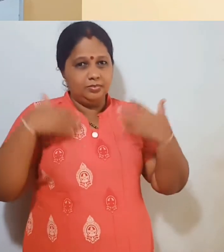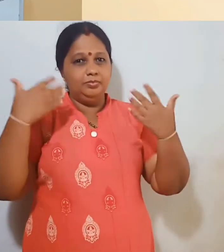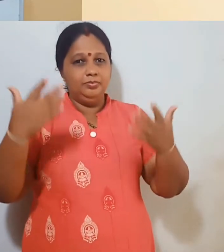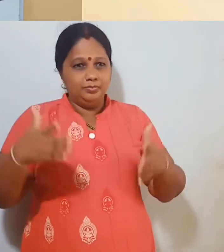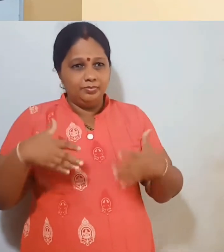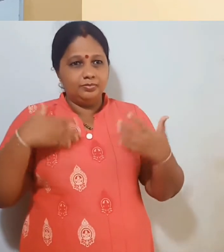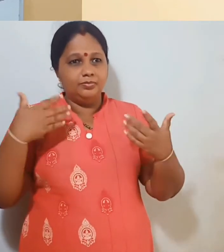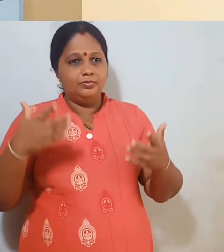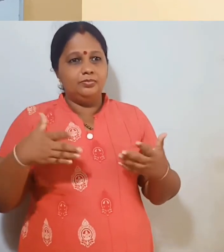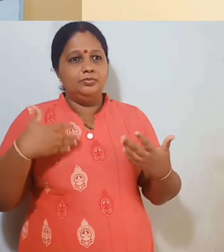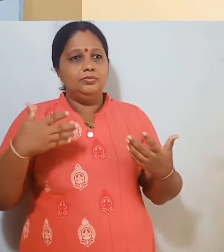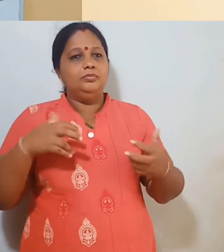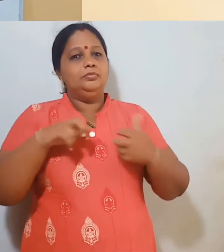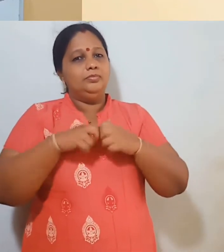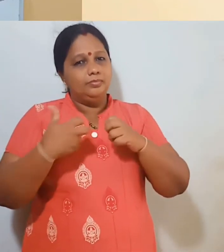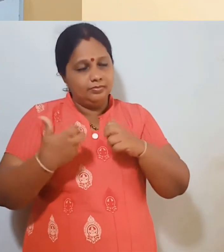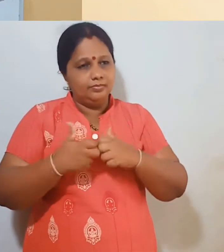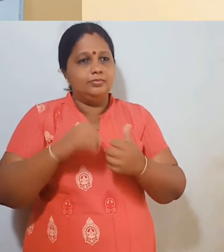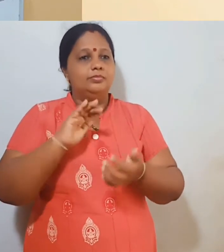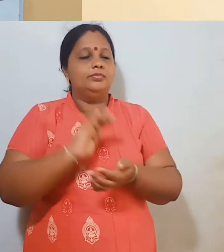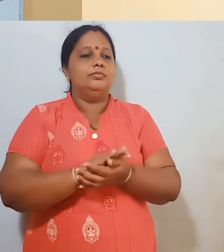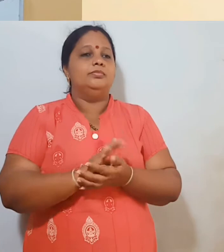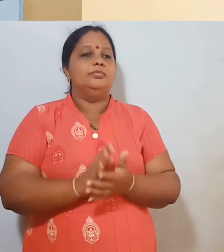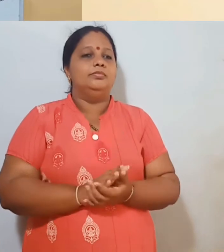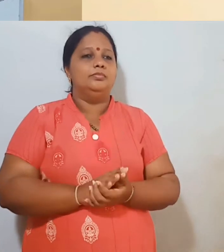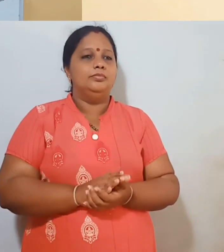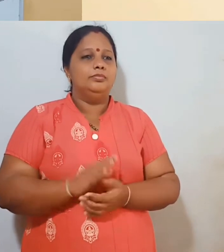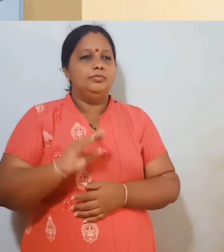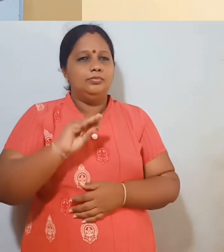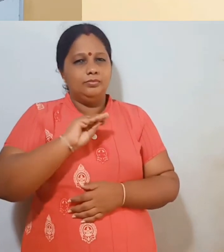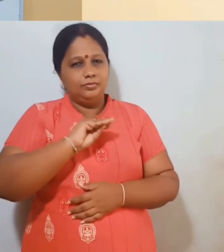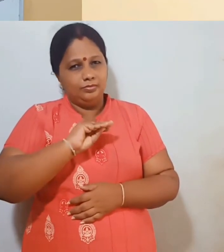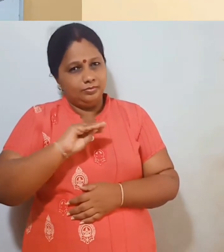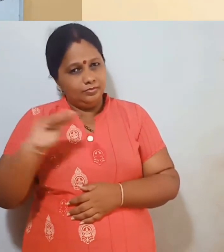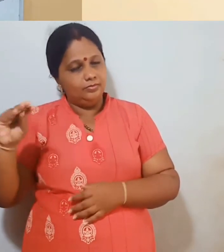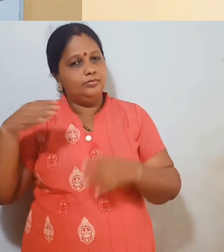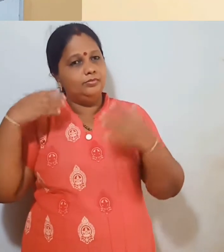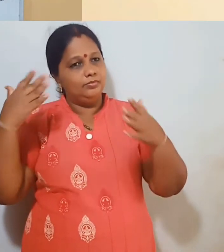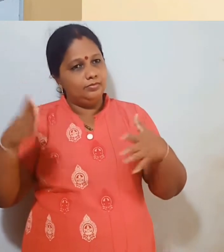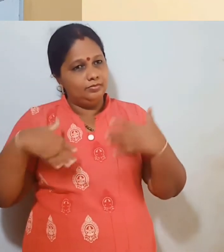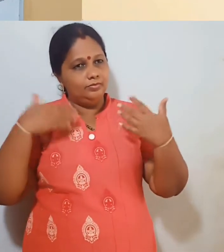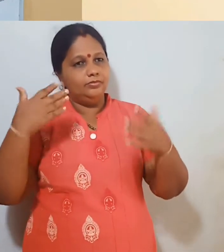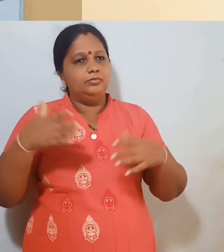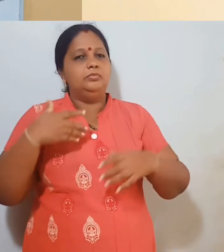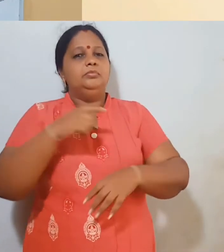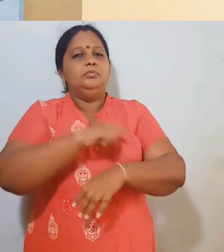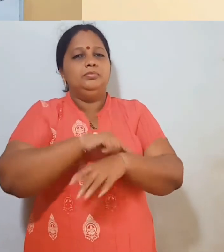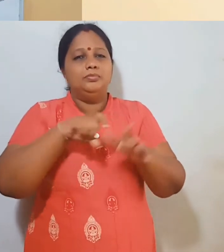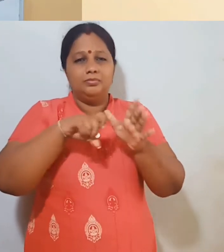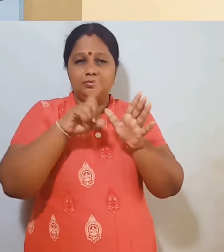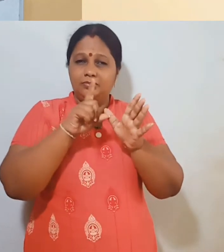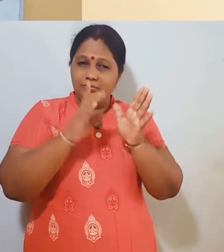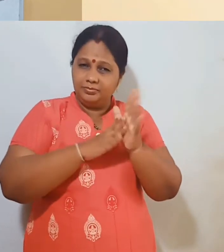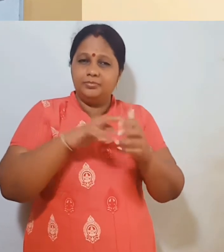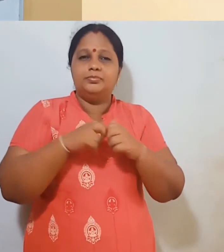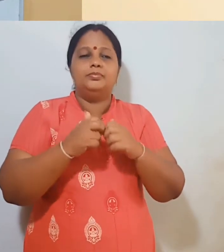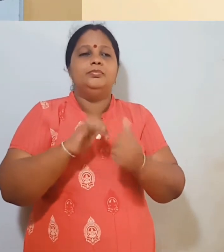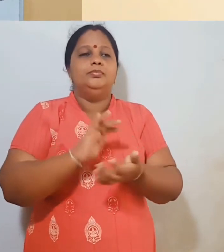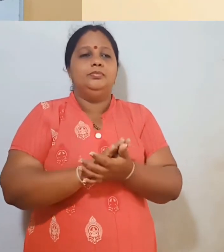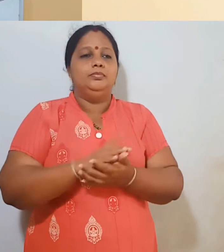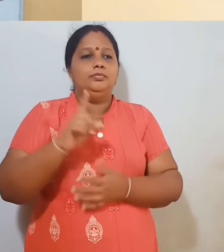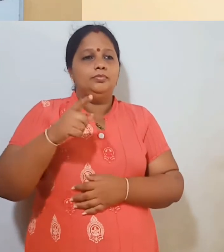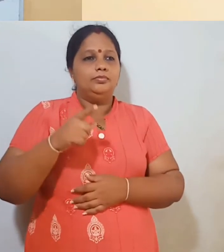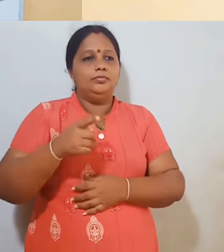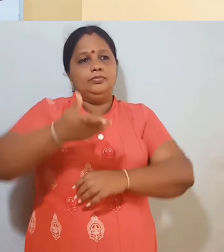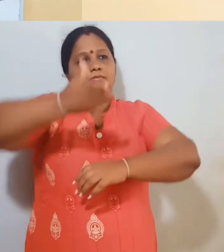அது பாதிப்புகளை ஏற்படுத்தி கொண்டே இருக்கும். கொஞ்சம் நேரத்துக்கு தொடர்ச்சியாக அங்க கலங்கள்ல பாதிப்புகள் ஏற்பட்டு கொண்டே இருக்கும். அப்ப அதால